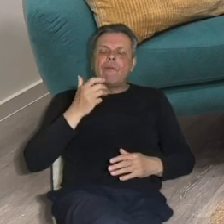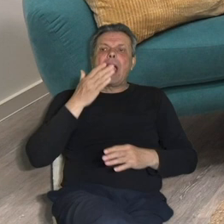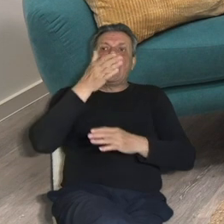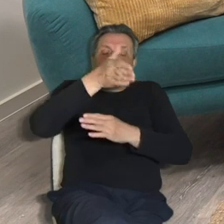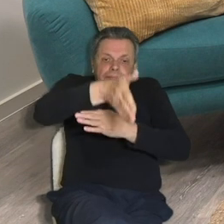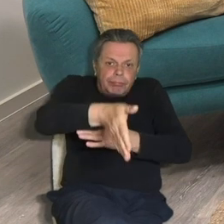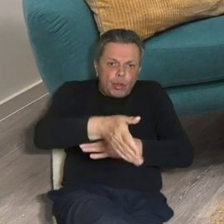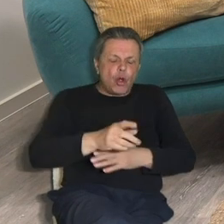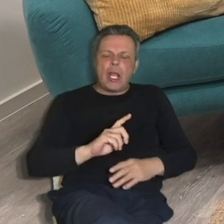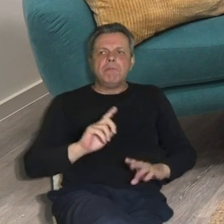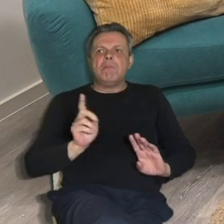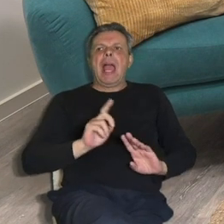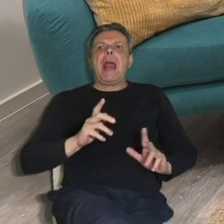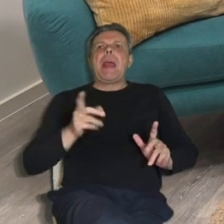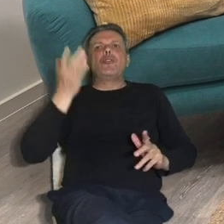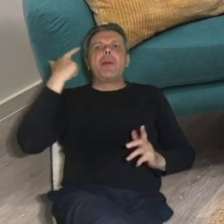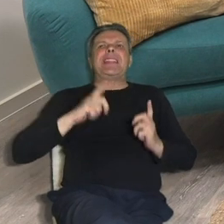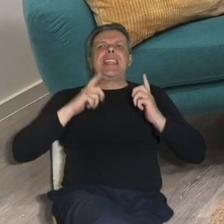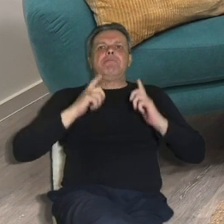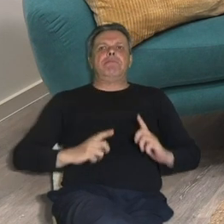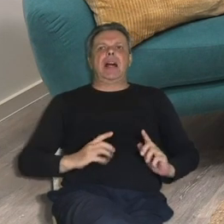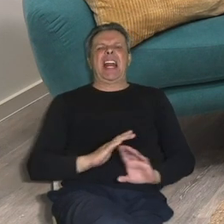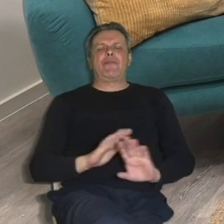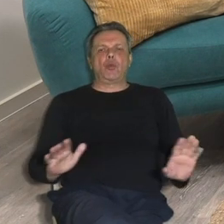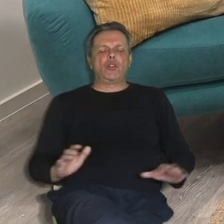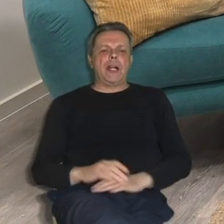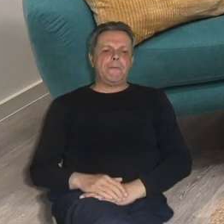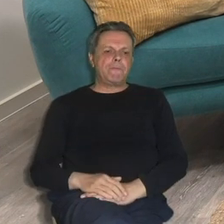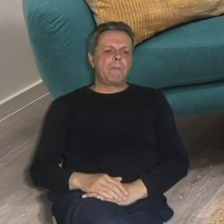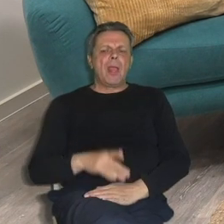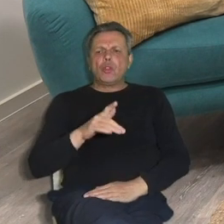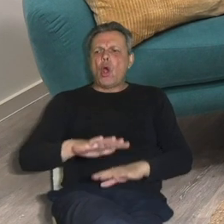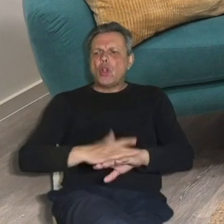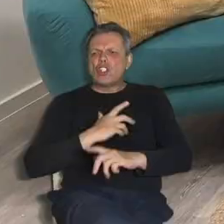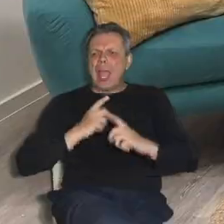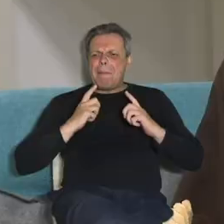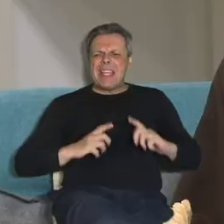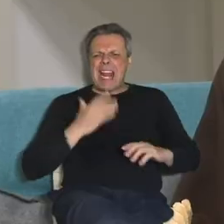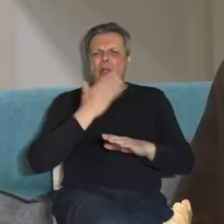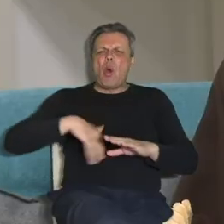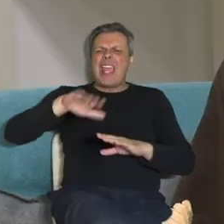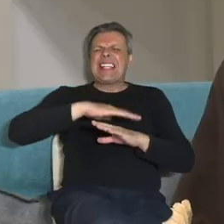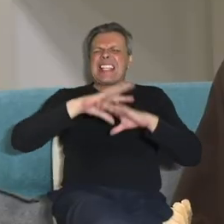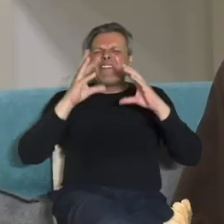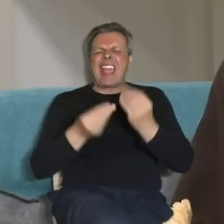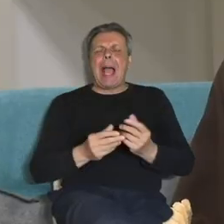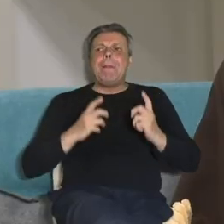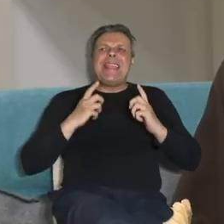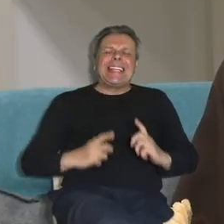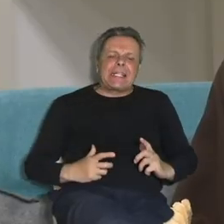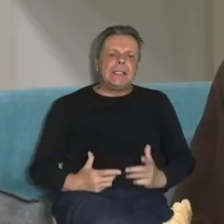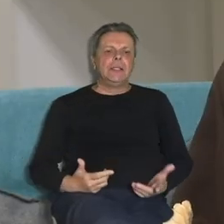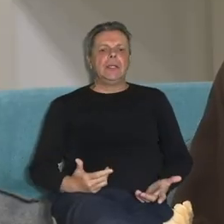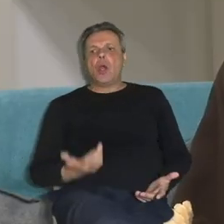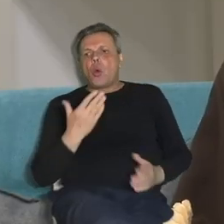Taj osjećaj, ta energija osjećaj, koja se tamo osjeti. Osjećaj dakle, nekako, dakle, mira koji je iznad svega. Znači, mir koji, kako kaže Sveti Pavao,